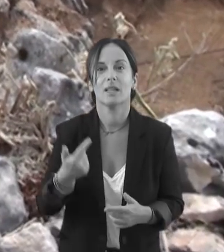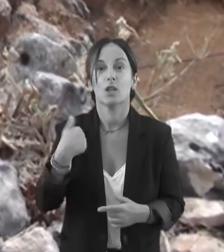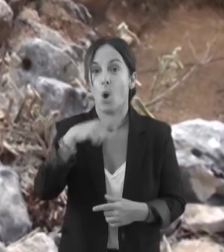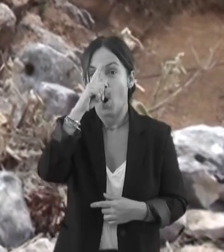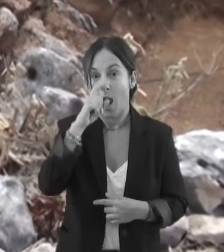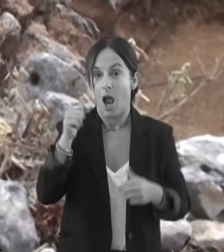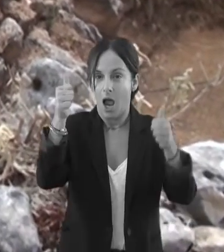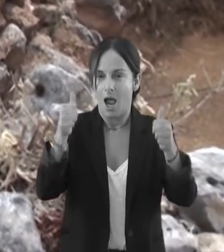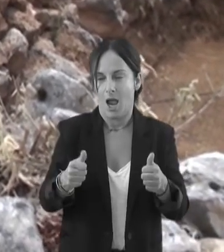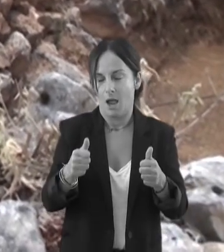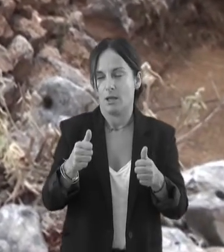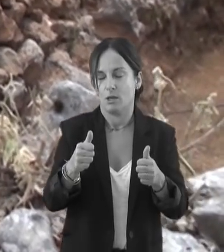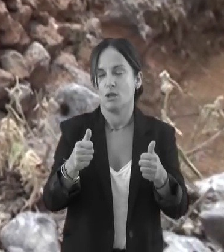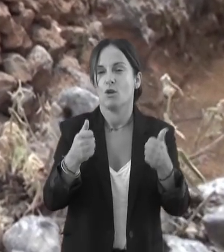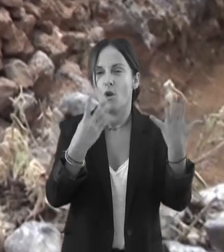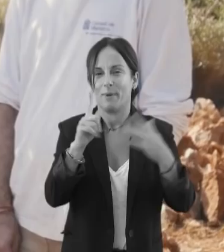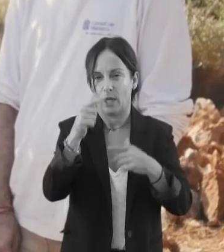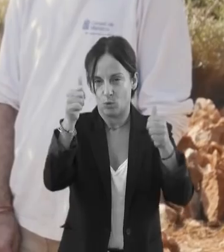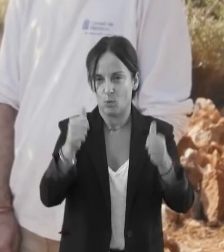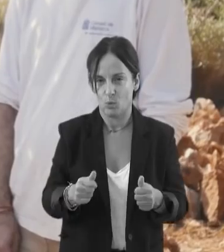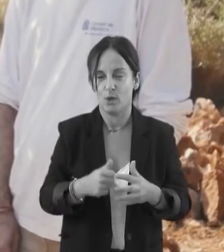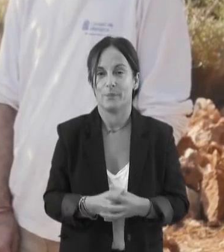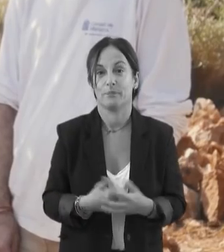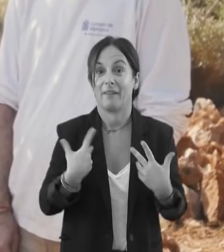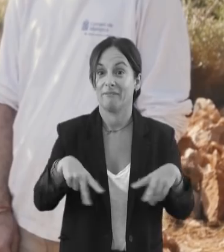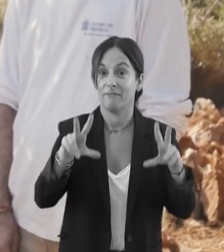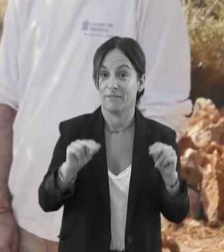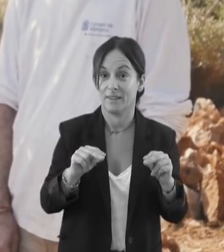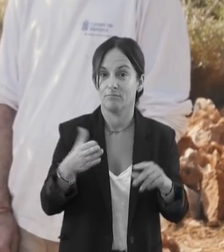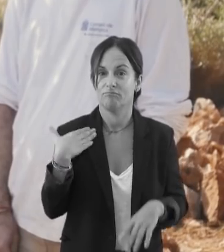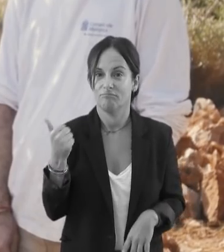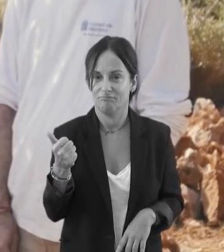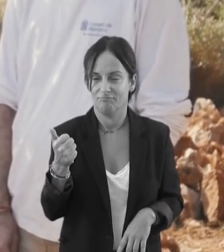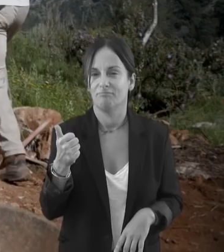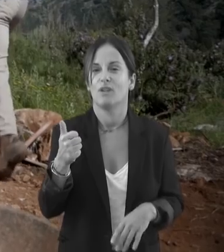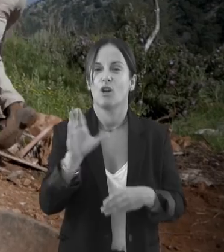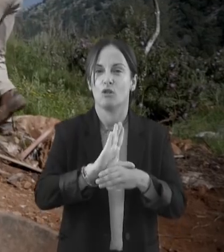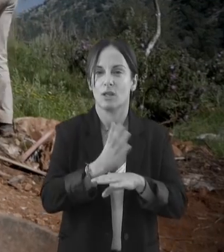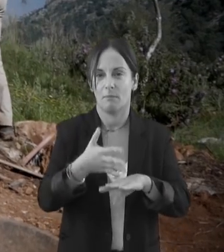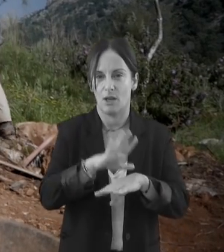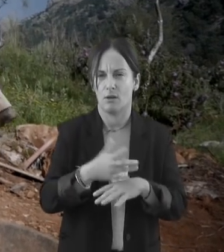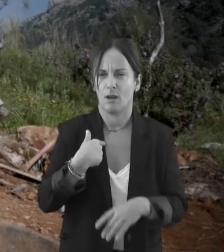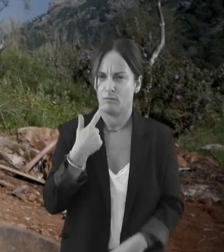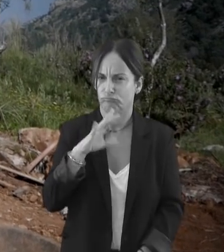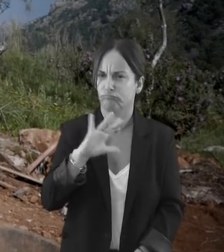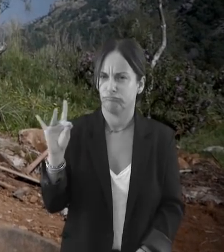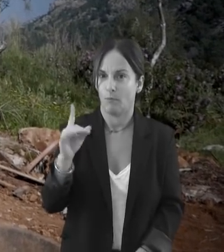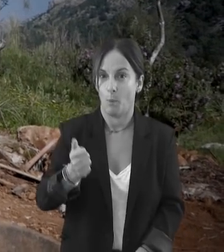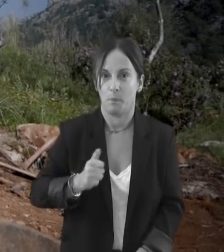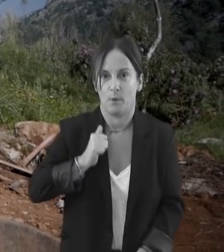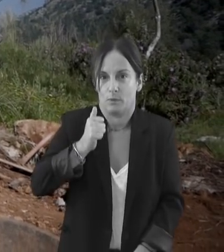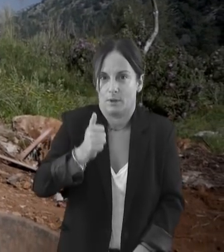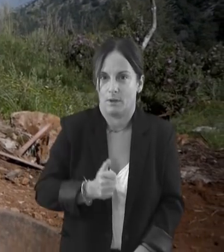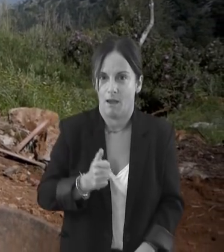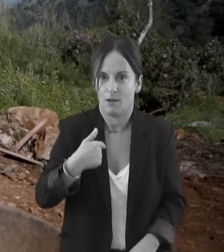bueno, pues por Sóller, hemos hecho muchas actuaciones en el Barran de Viñadàs, en Bonaluig. Soc